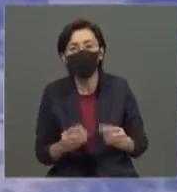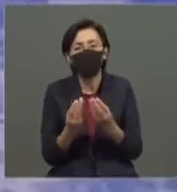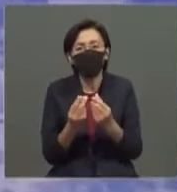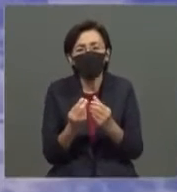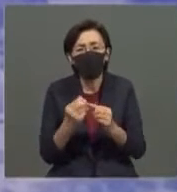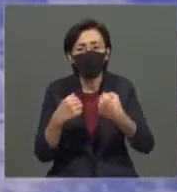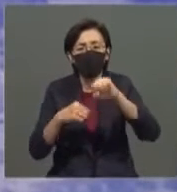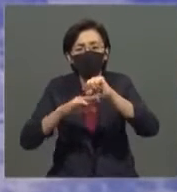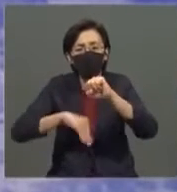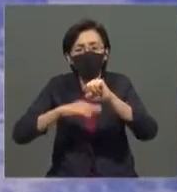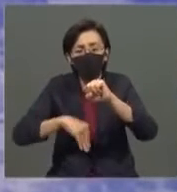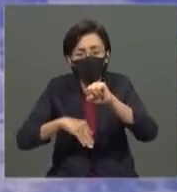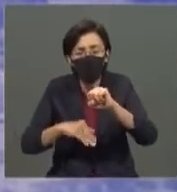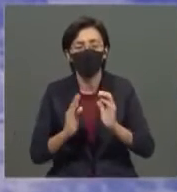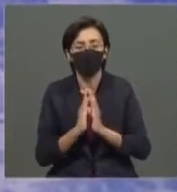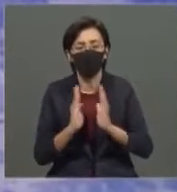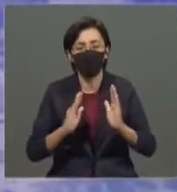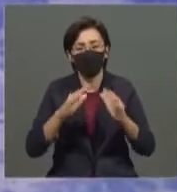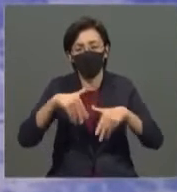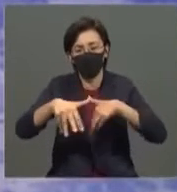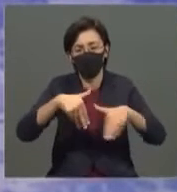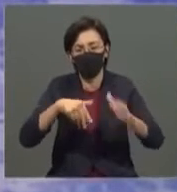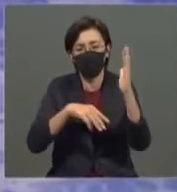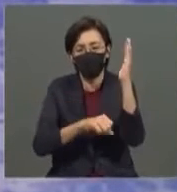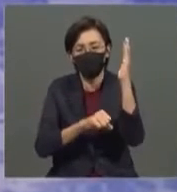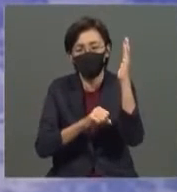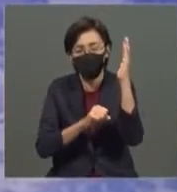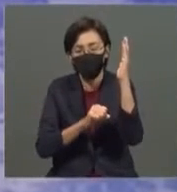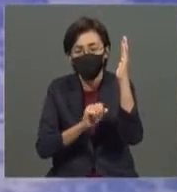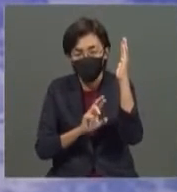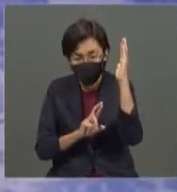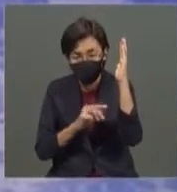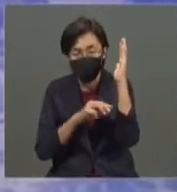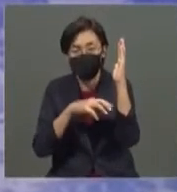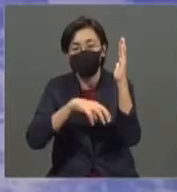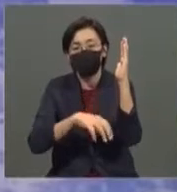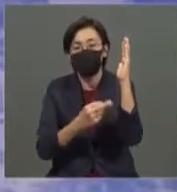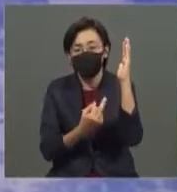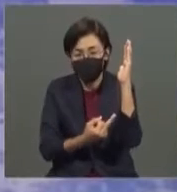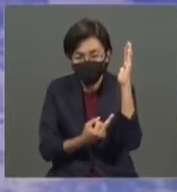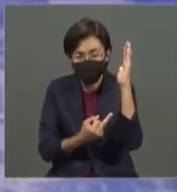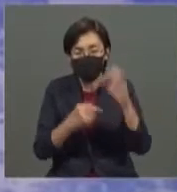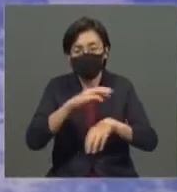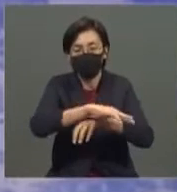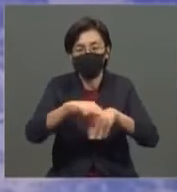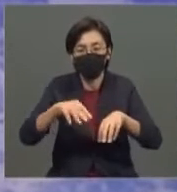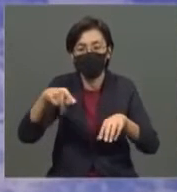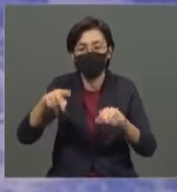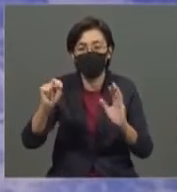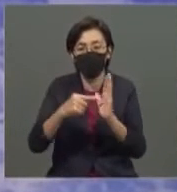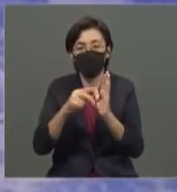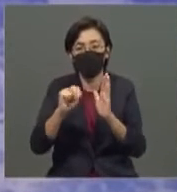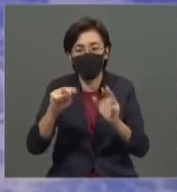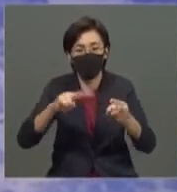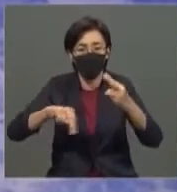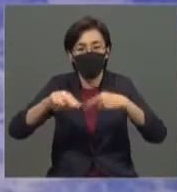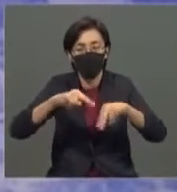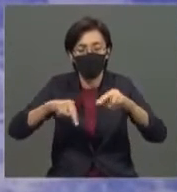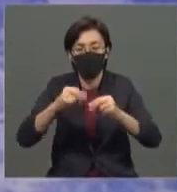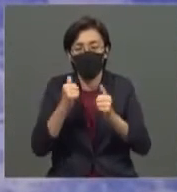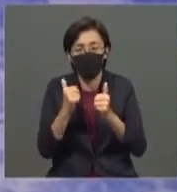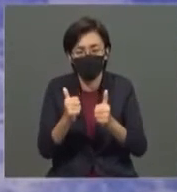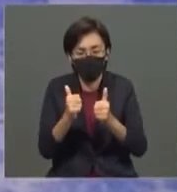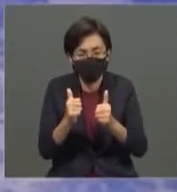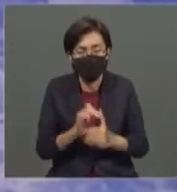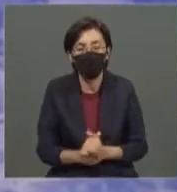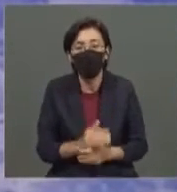วสุราษฎร์ธานีชาวเกาะสมุยนะครับพังงานทั้งหลายขอท่านดูแลพื้นที่ของท่านได้อย่างดี